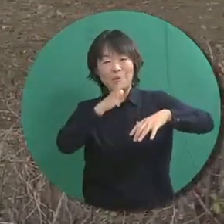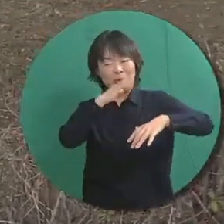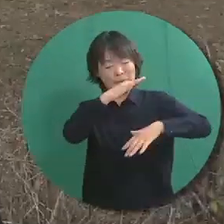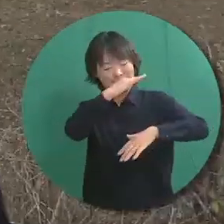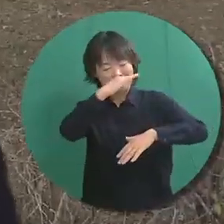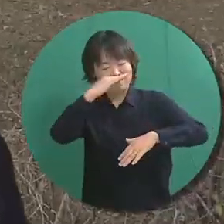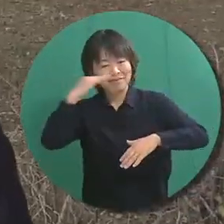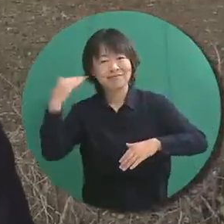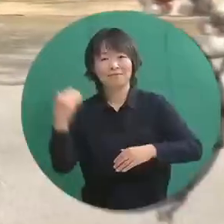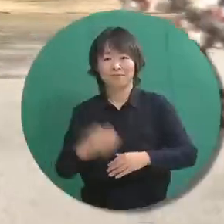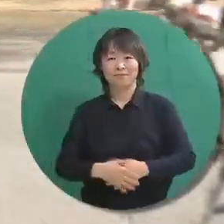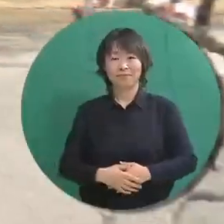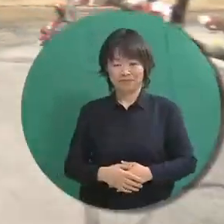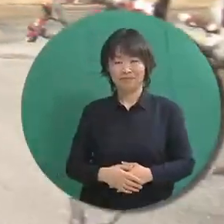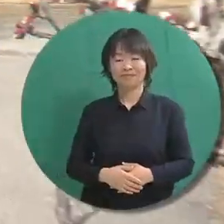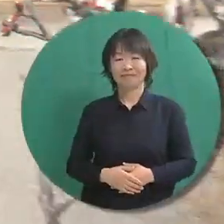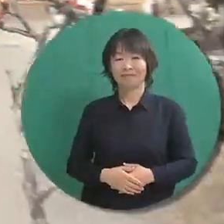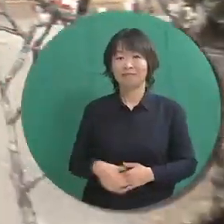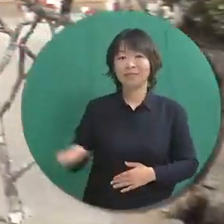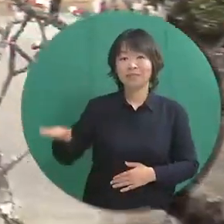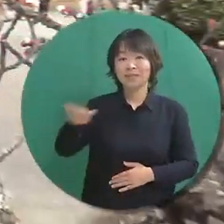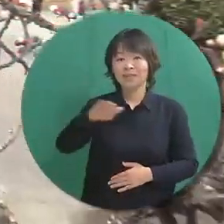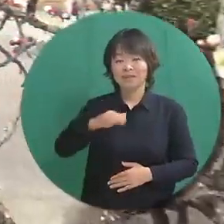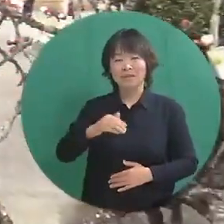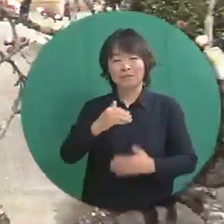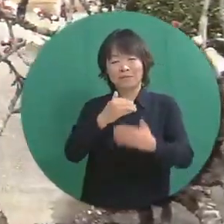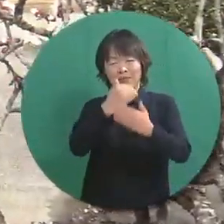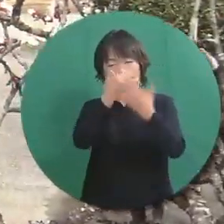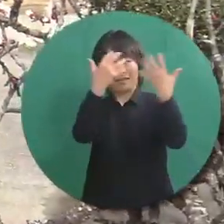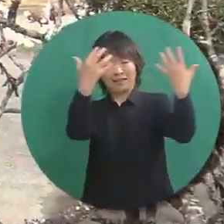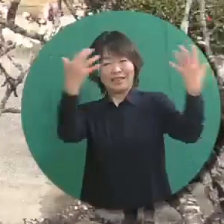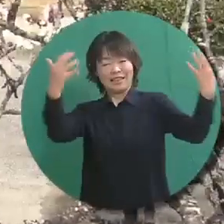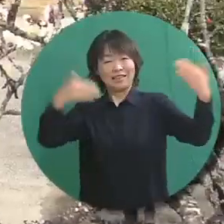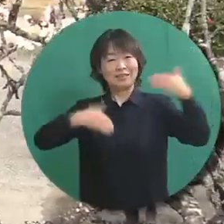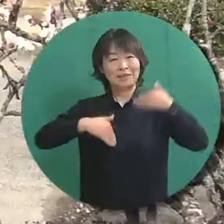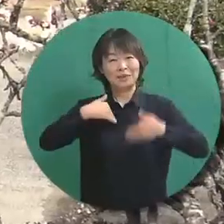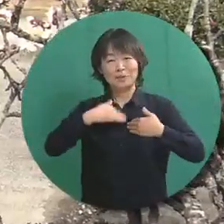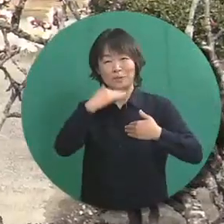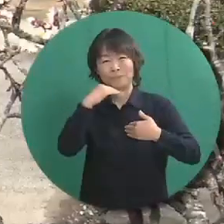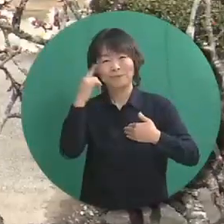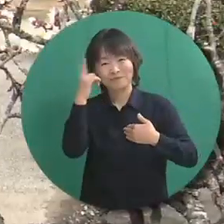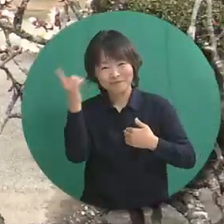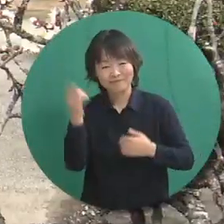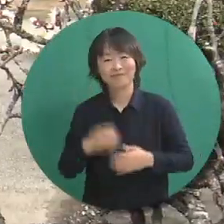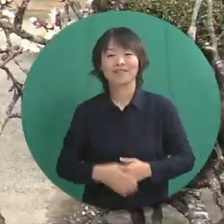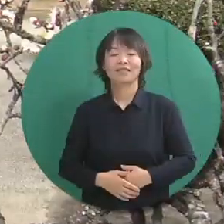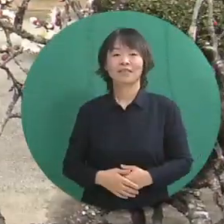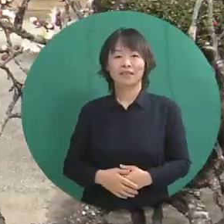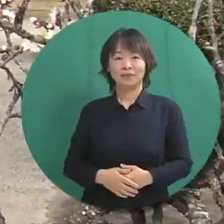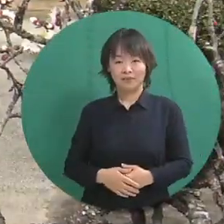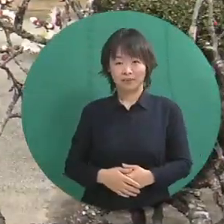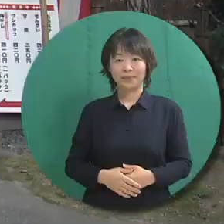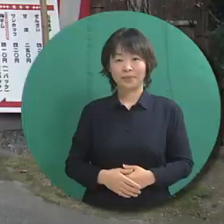からね。 皆さん満開の梅を待ち焦がれているみたいですね。